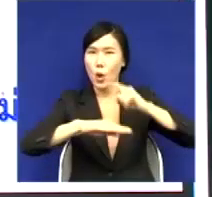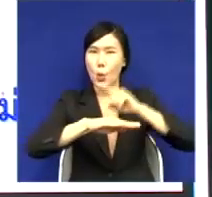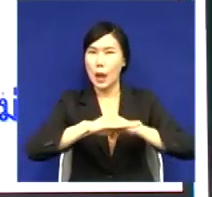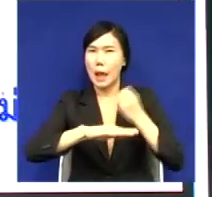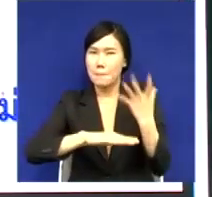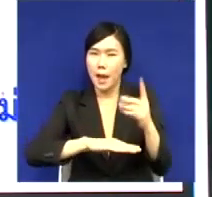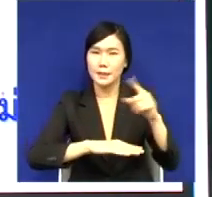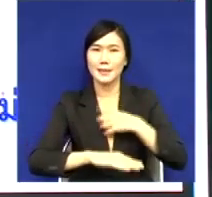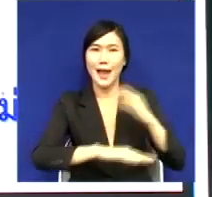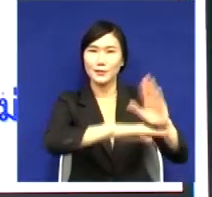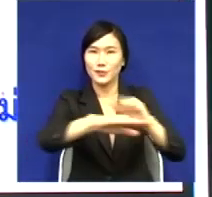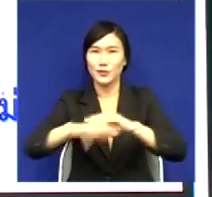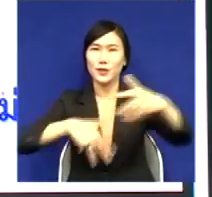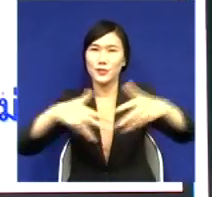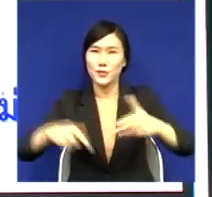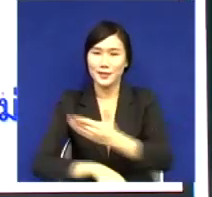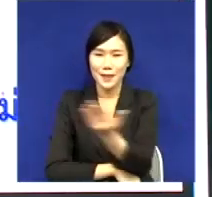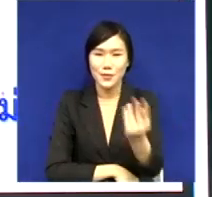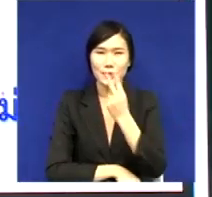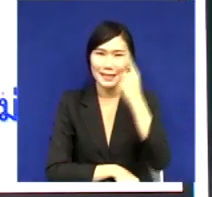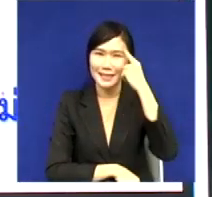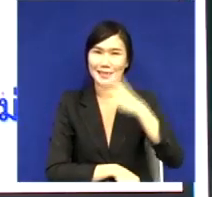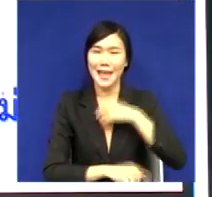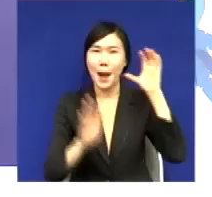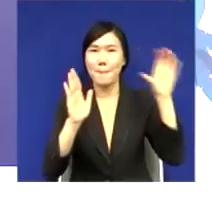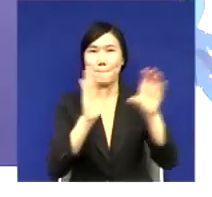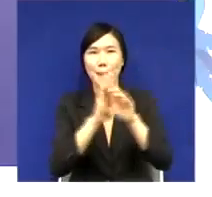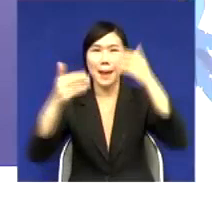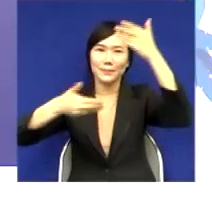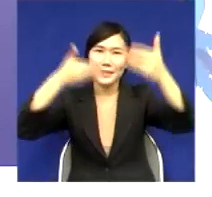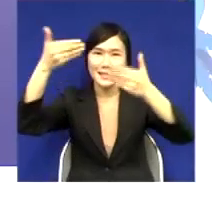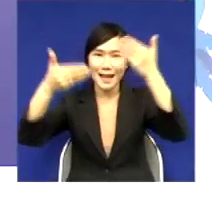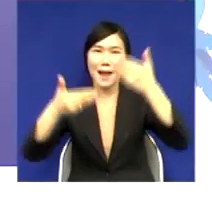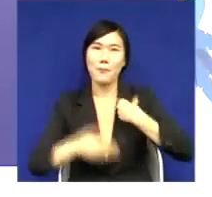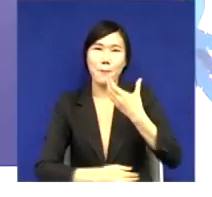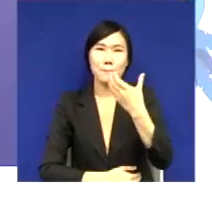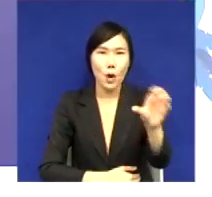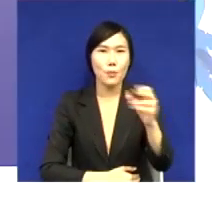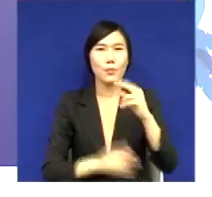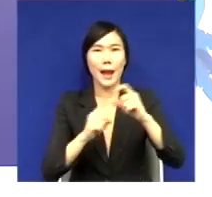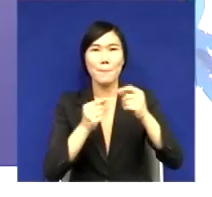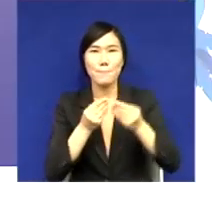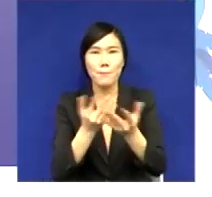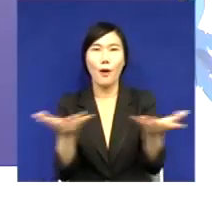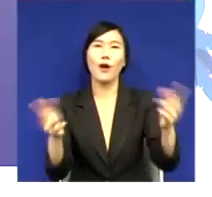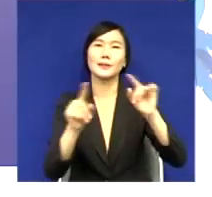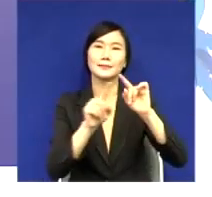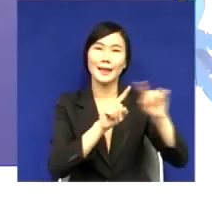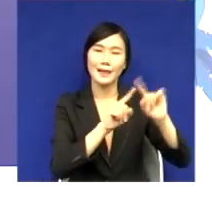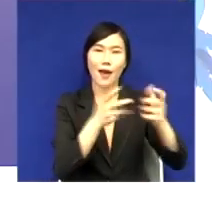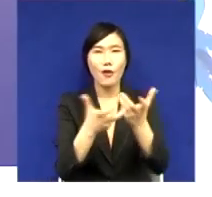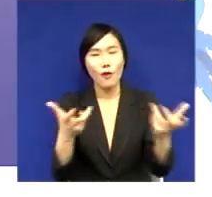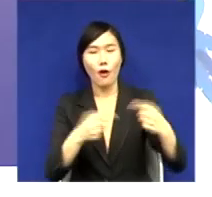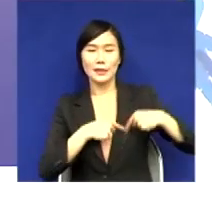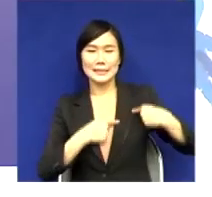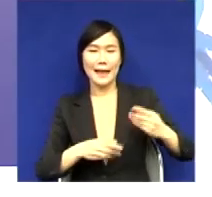เชิญชวนนะคะท่านอาจจะเลือกส่งภาพกิจกรรมเลือกส่งความพรคำอวยพรเลือกส่งของแทนใจไ